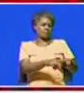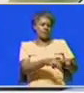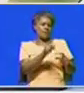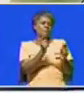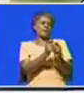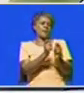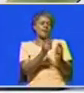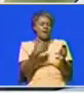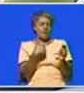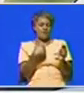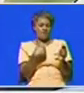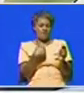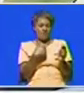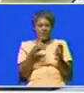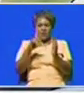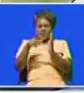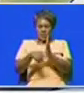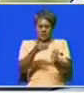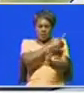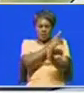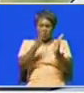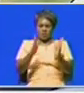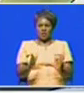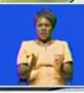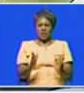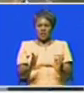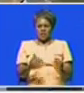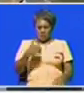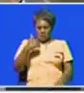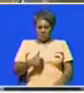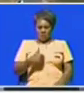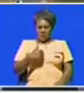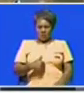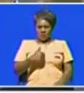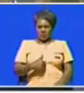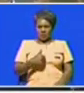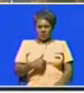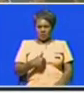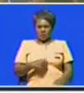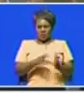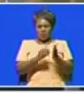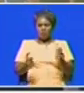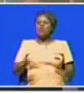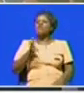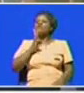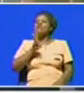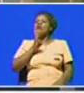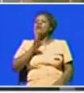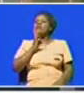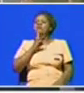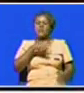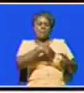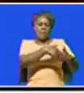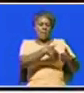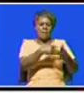unasikia uchungu. Baadaye madaktari wakaagiza afanyiwe upasuaji ili maji yaondolewe mapafuni mwake,